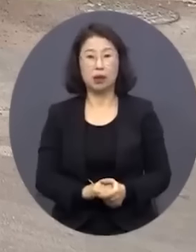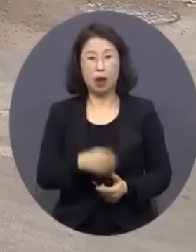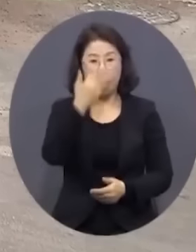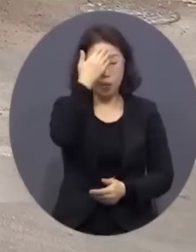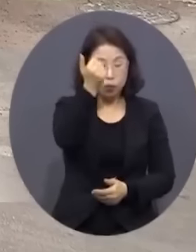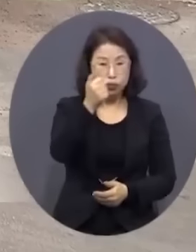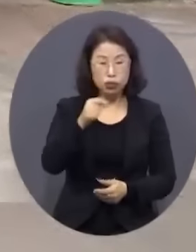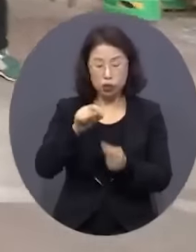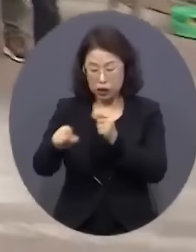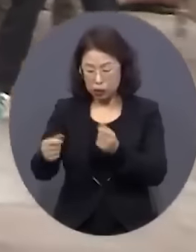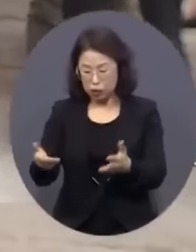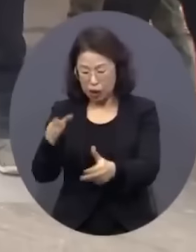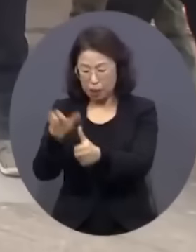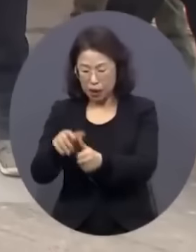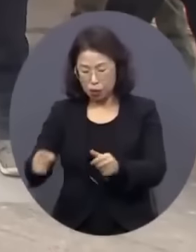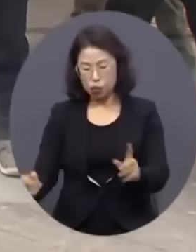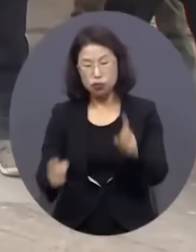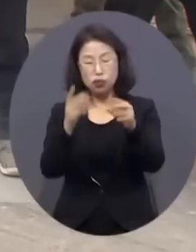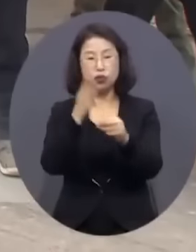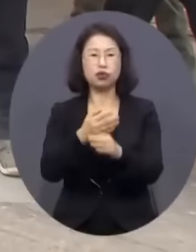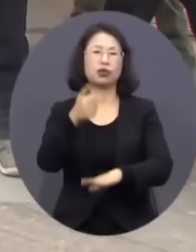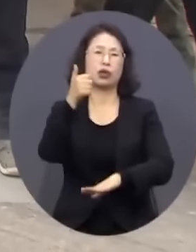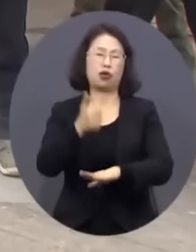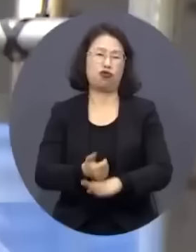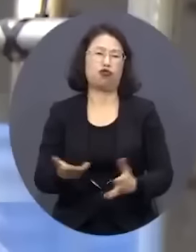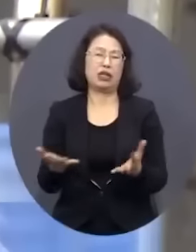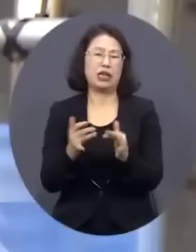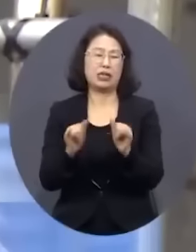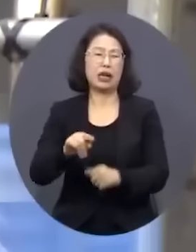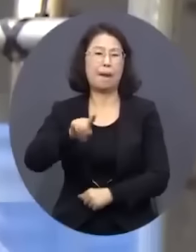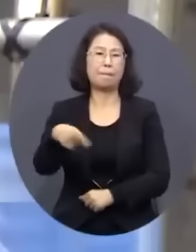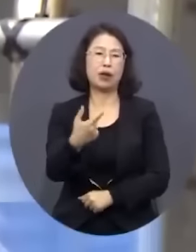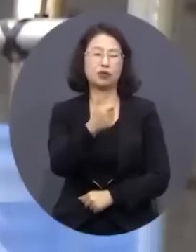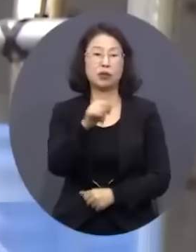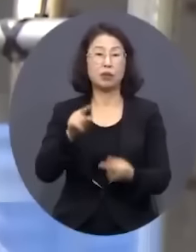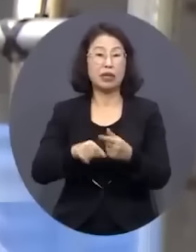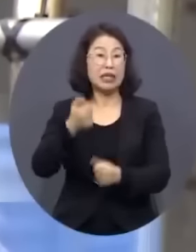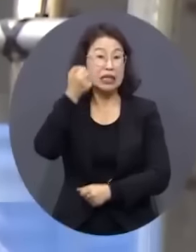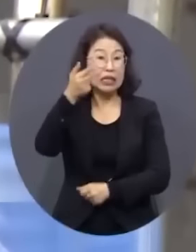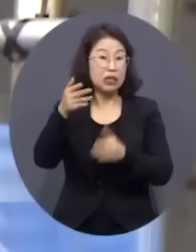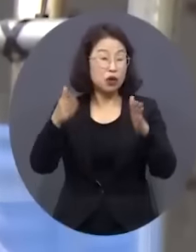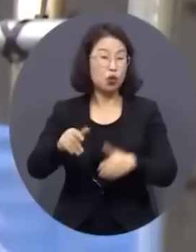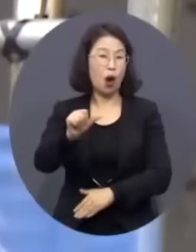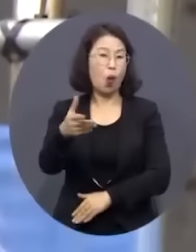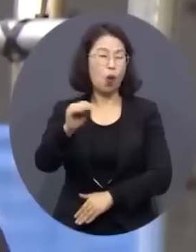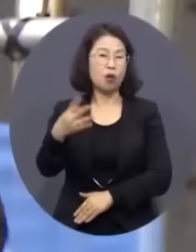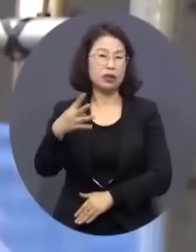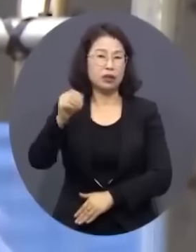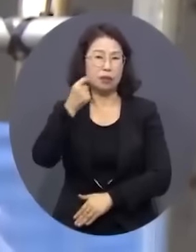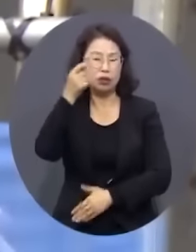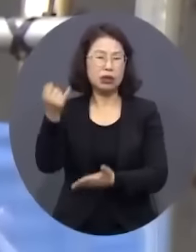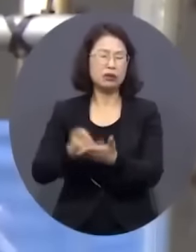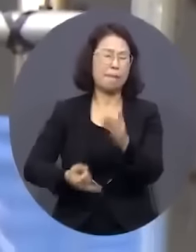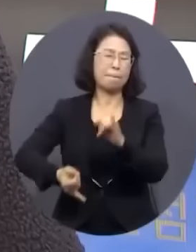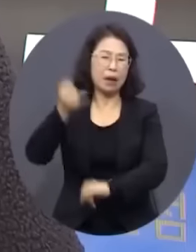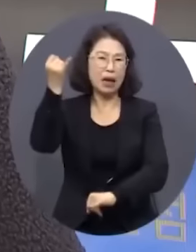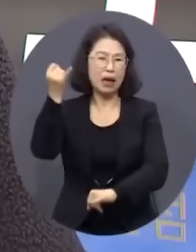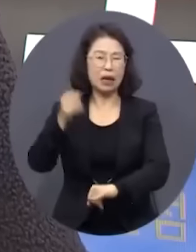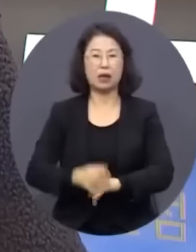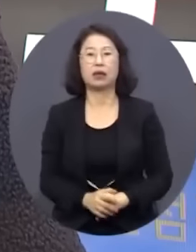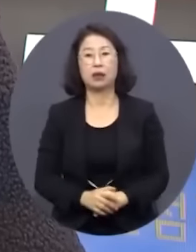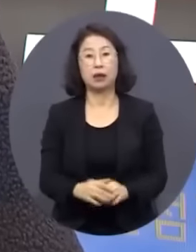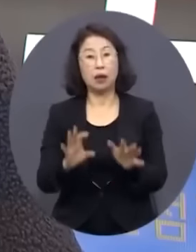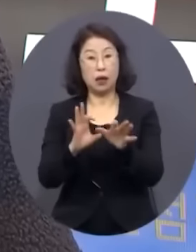하청 다툼 속에 결국 노동자 160여 명은 7개월 동안 임금 5억 4천만 원을 못 받았습니다.